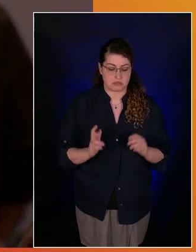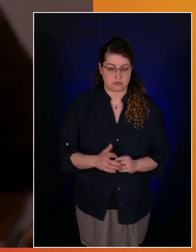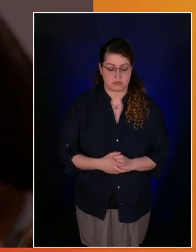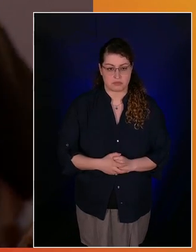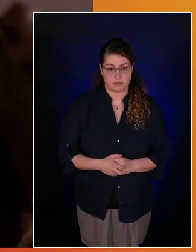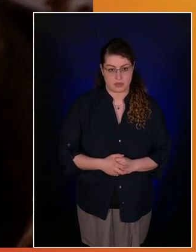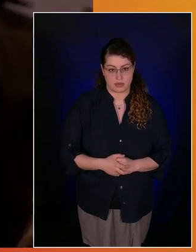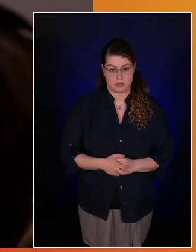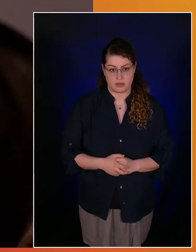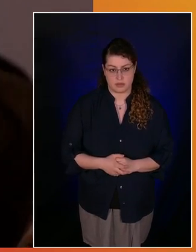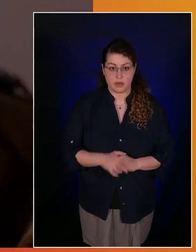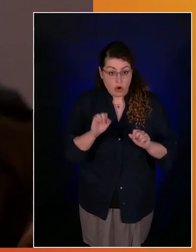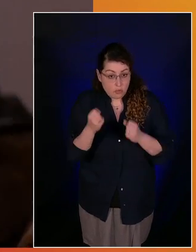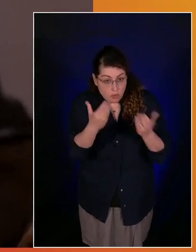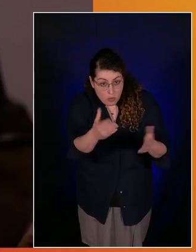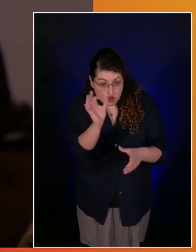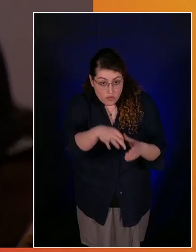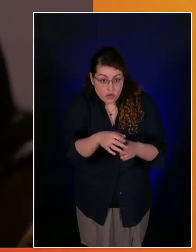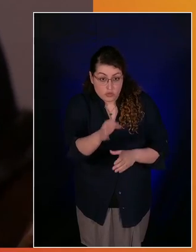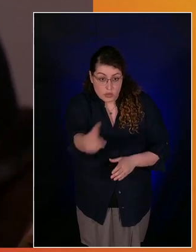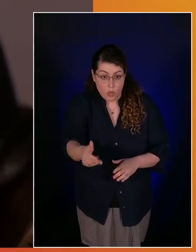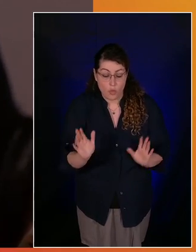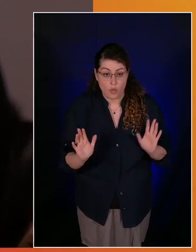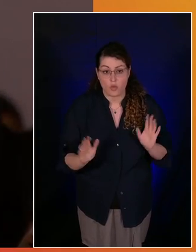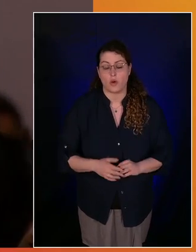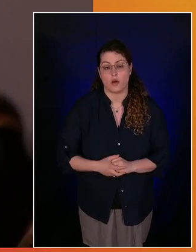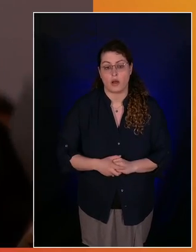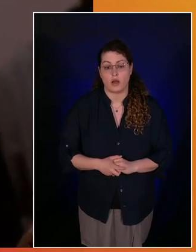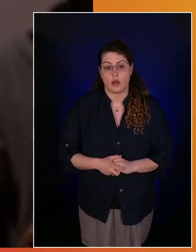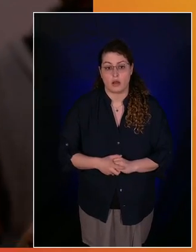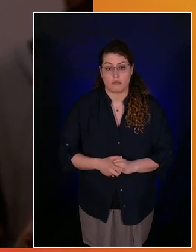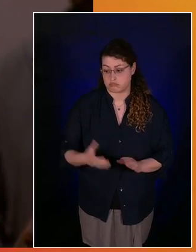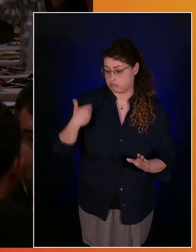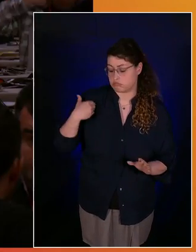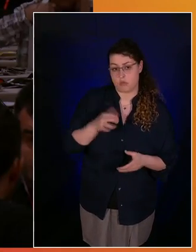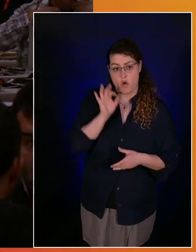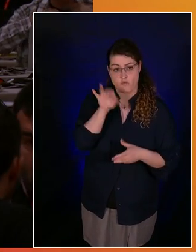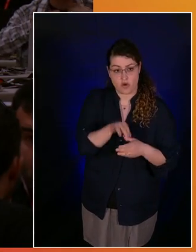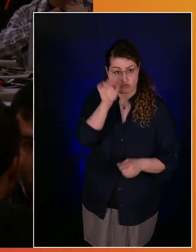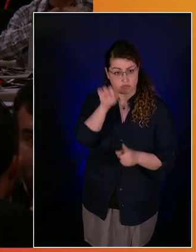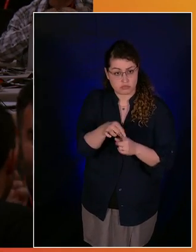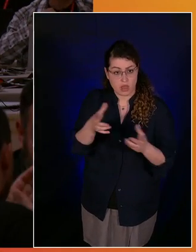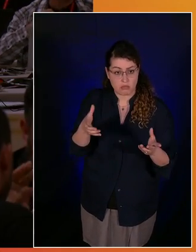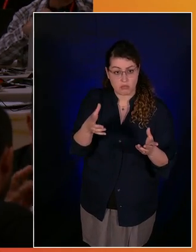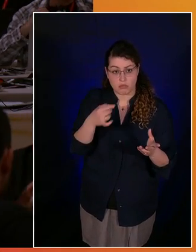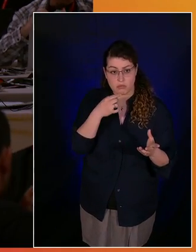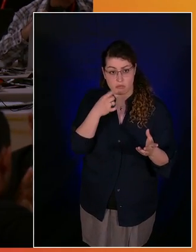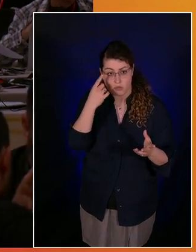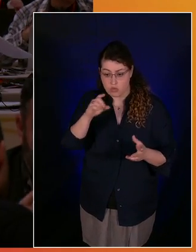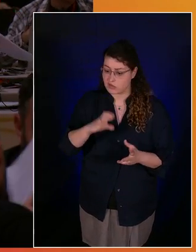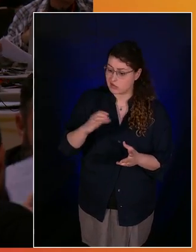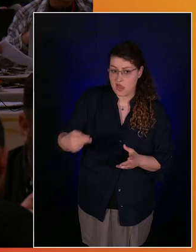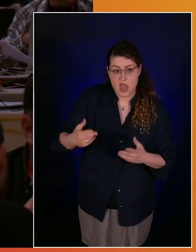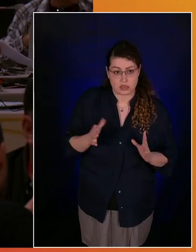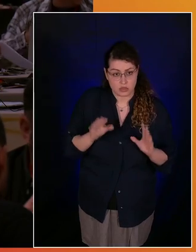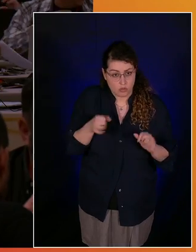pas est-ce qu'on peut le proposer au vote qu'on a voté tout à l'heure sur quelque chose qui concernait le CCN